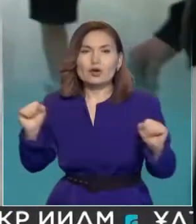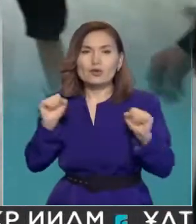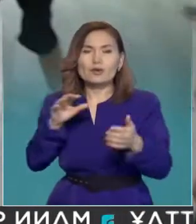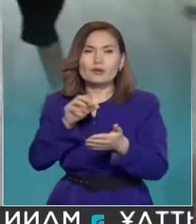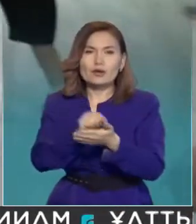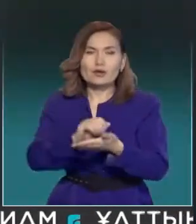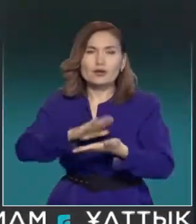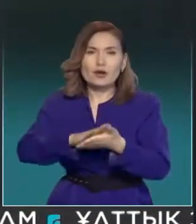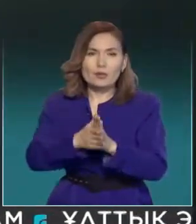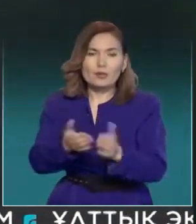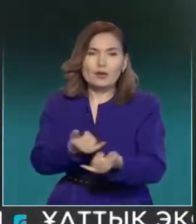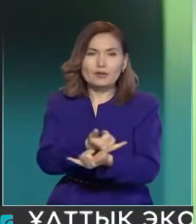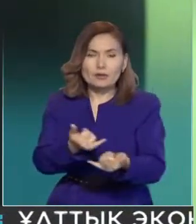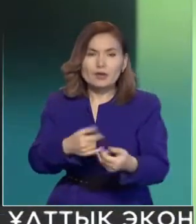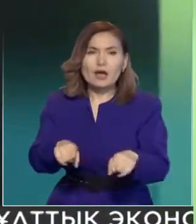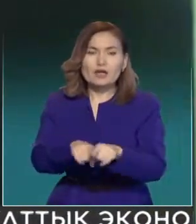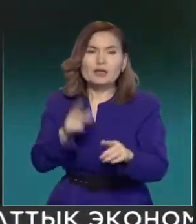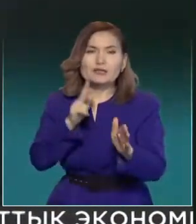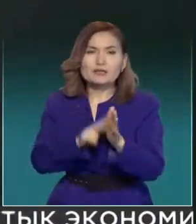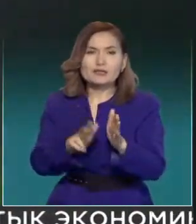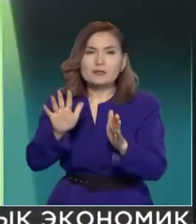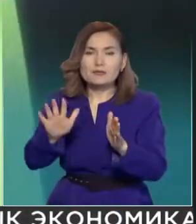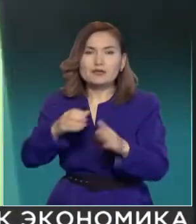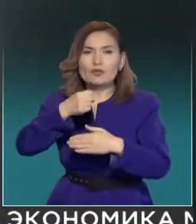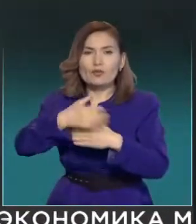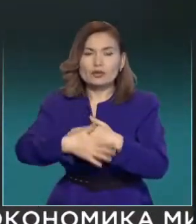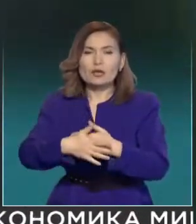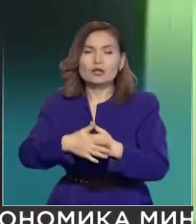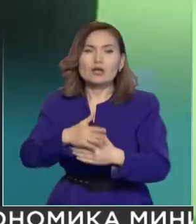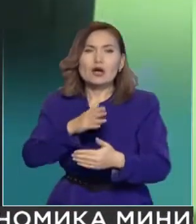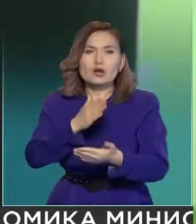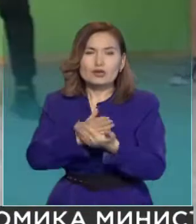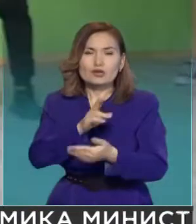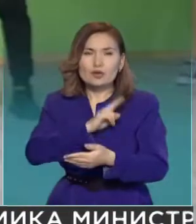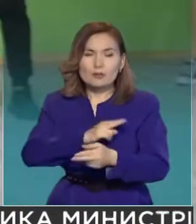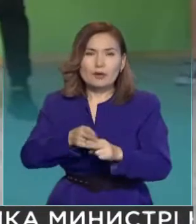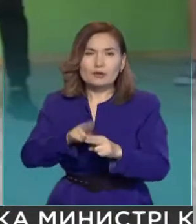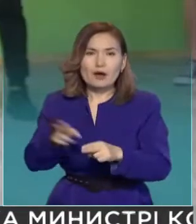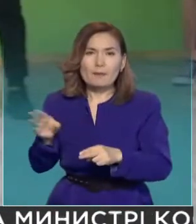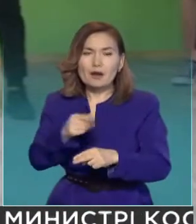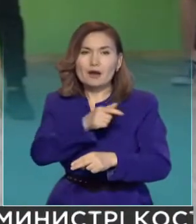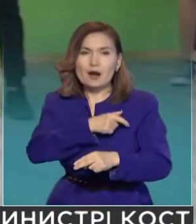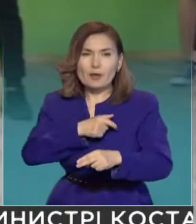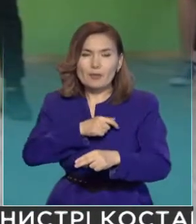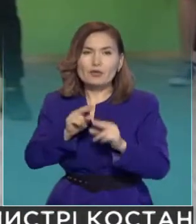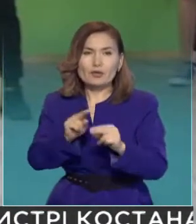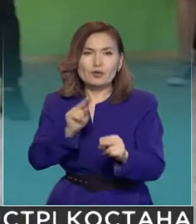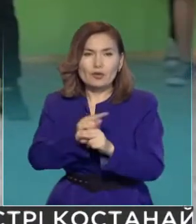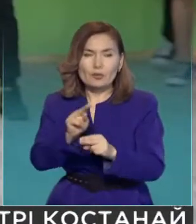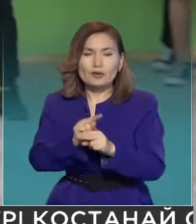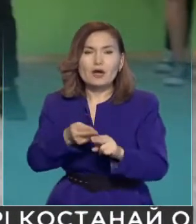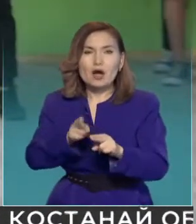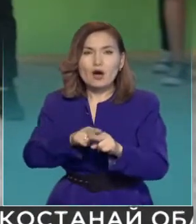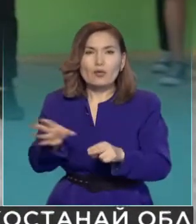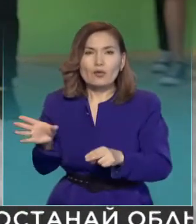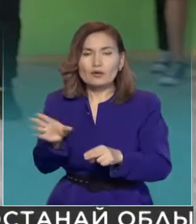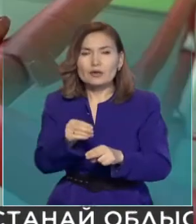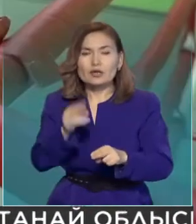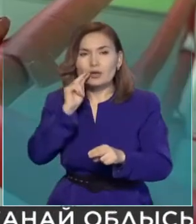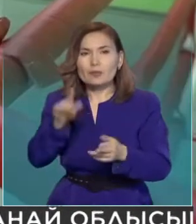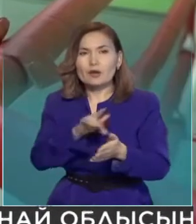айналысуына жағдай жасалған осындай 85 орталық жұмыс істеуде. Барлығында кәсіби жаттықтырушылар еңбек етеді. Жыл соңына дейін